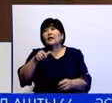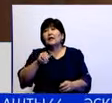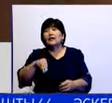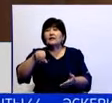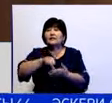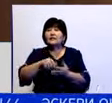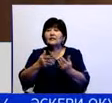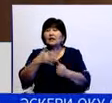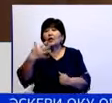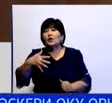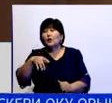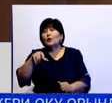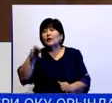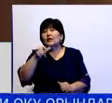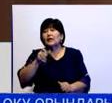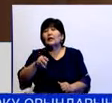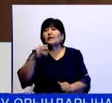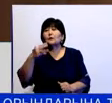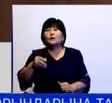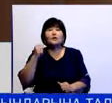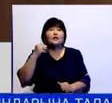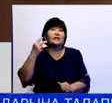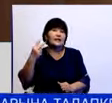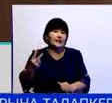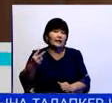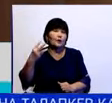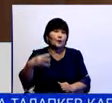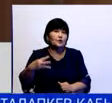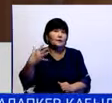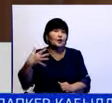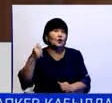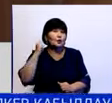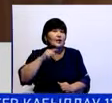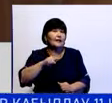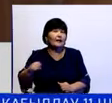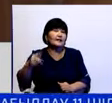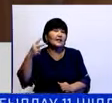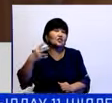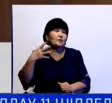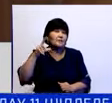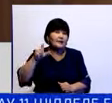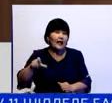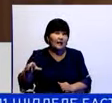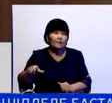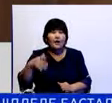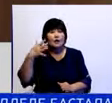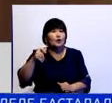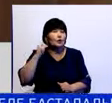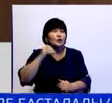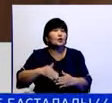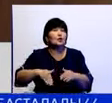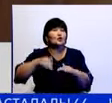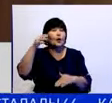50 адам. Делегаттардың 30 жасқа дейінгілері 2 адам, 30 бен 50 жасқа дейінгілері 25 адам, 50 жастан